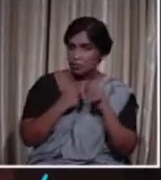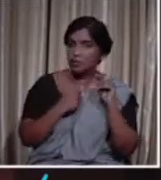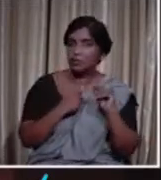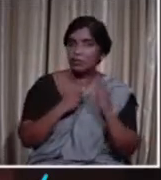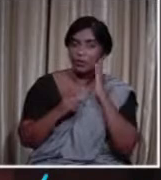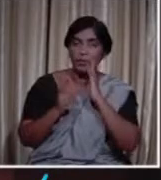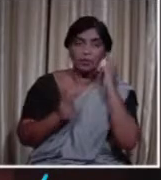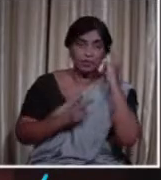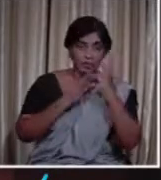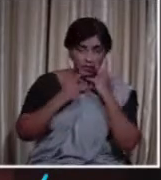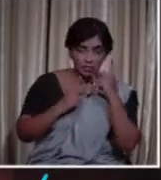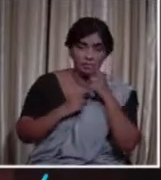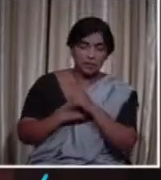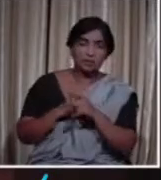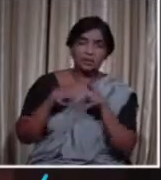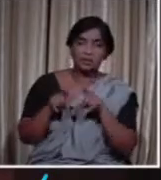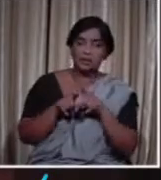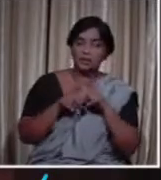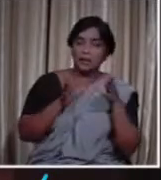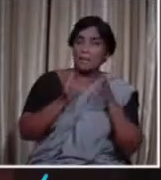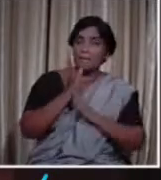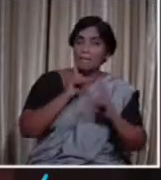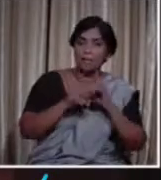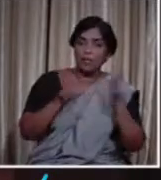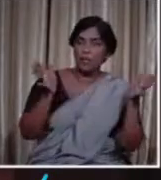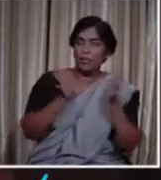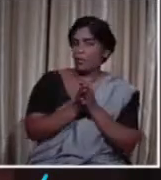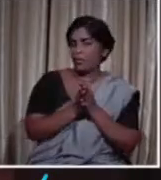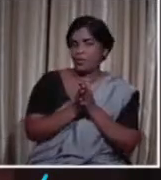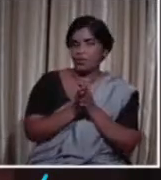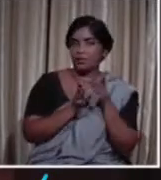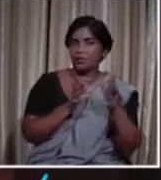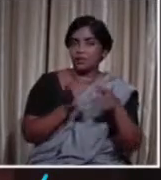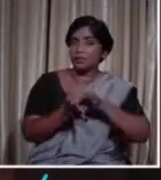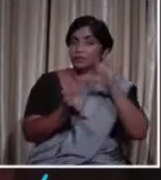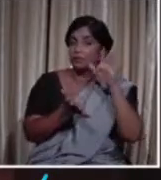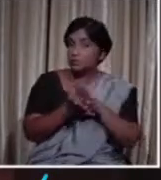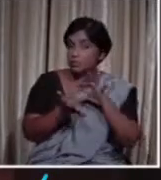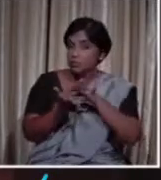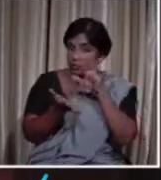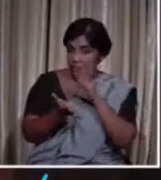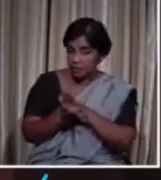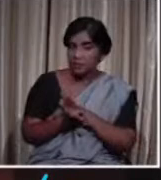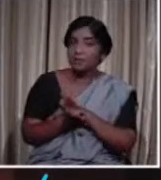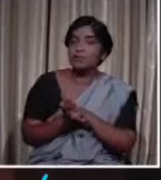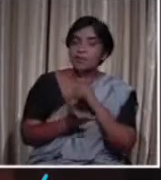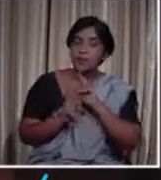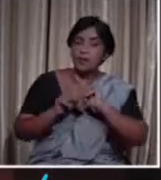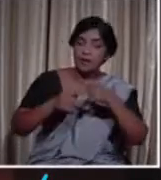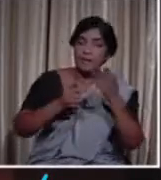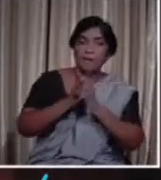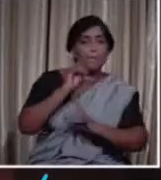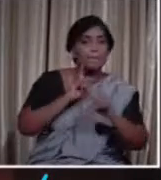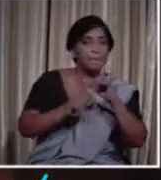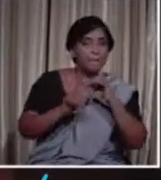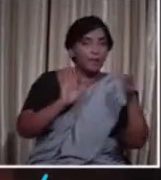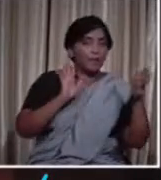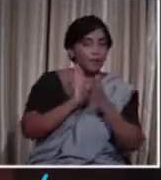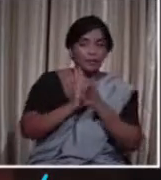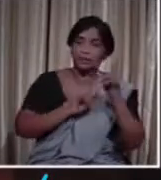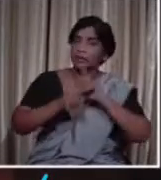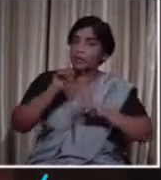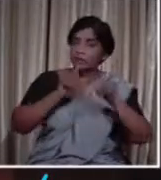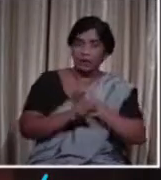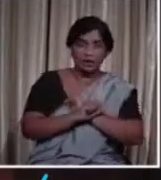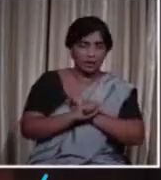ටුවරිසම් මිනිස්ට්‍රිය එකයි ඒවියේෂන් මිනිස්ට්‍රිය එකයි හුදෙකලාව තීන්දු තීරණ අරගෙන අනෙකුත් අමාත්‍යංශත් සමග සාකච්ඡා